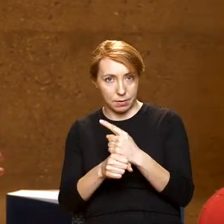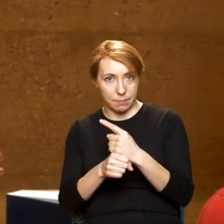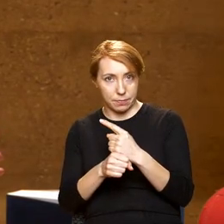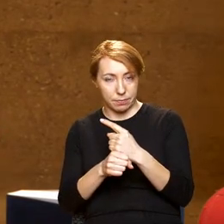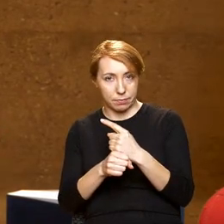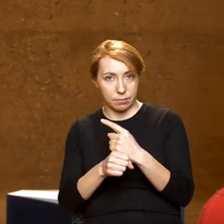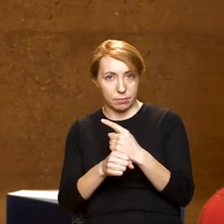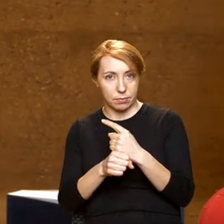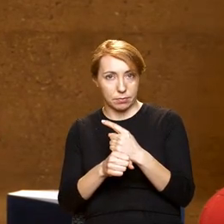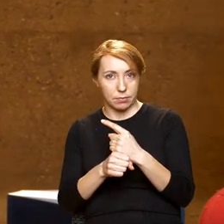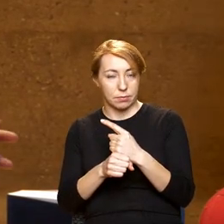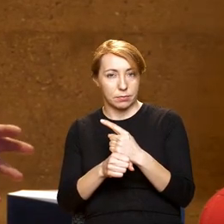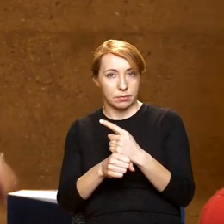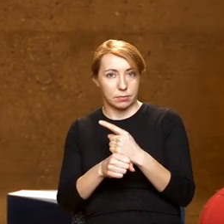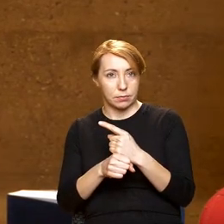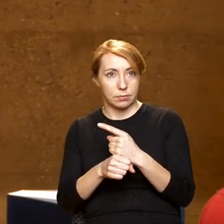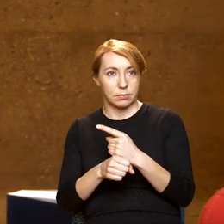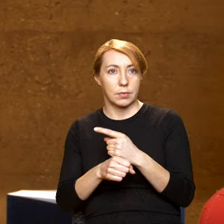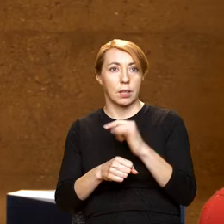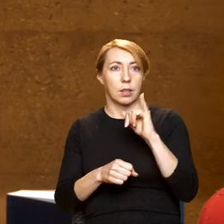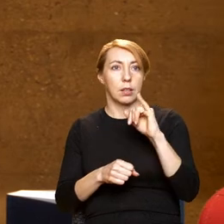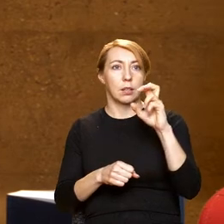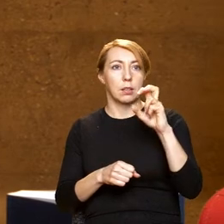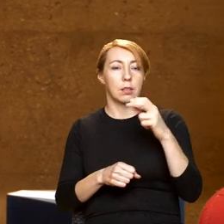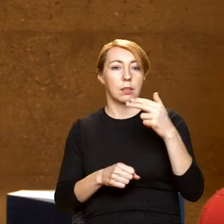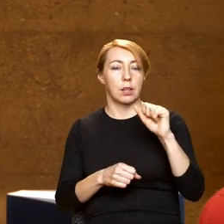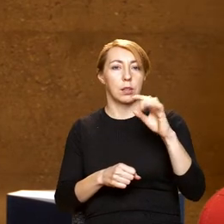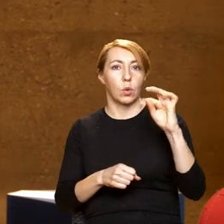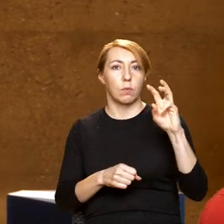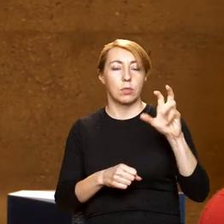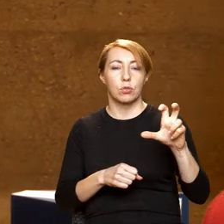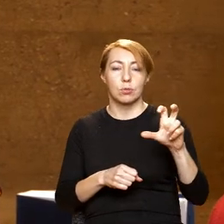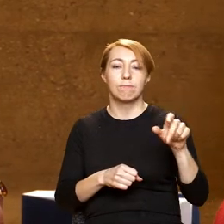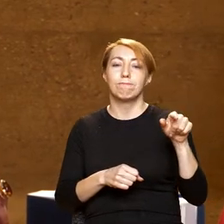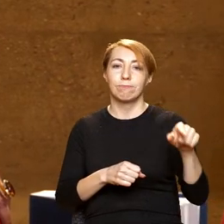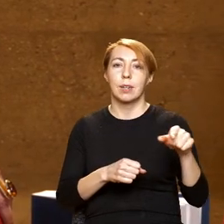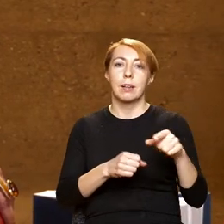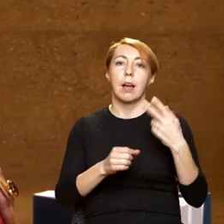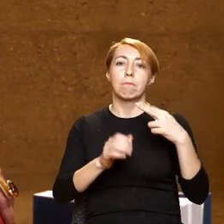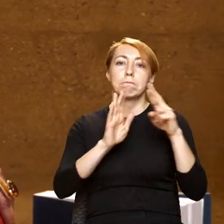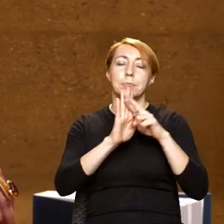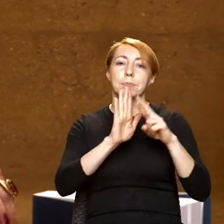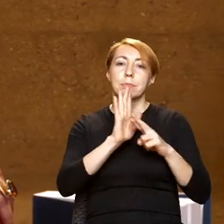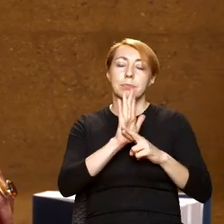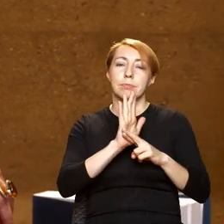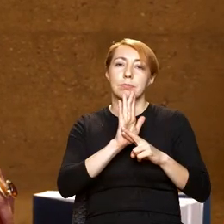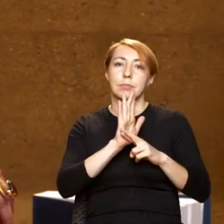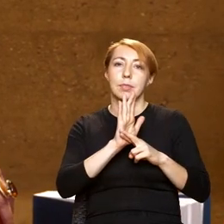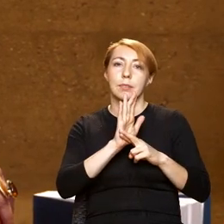projekt Ignatowicza, tak, instrukcji wydawniczej mówi wyraźnie,